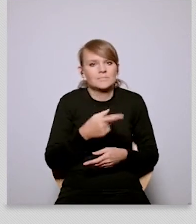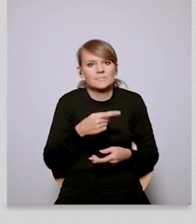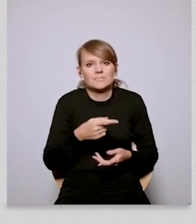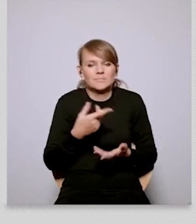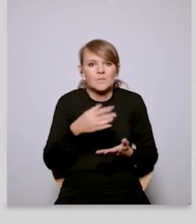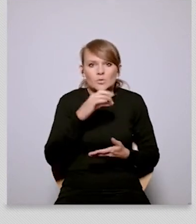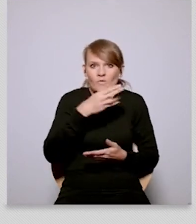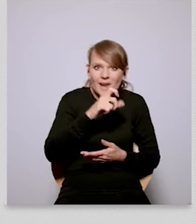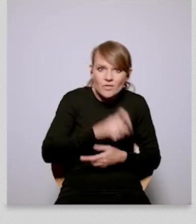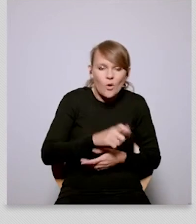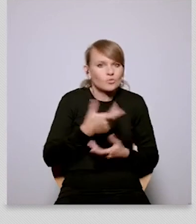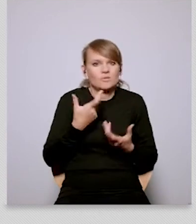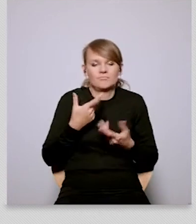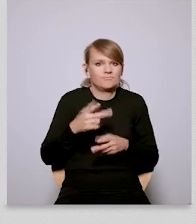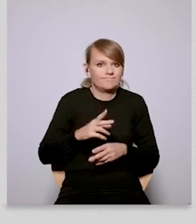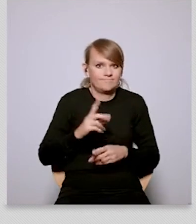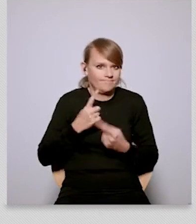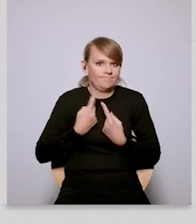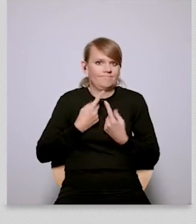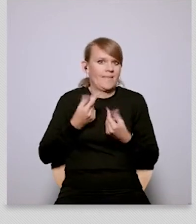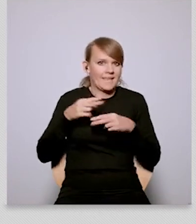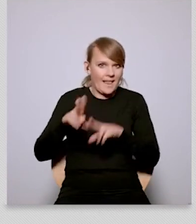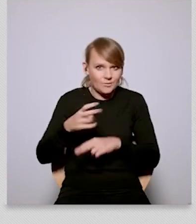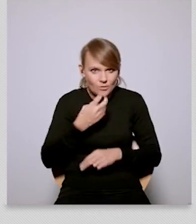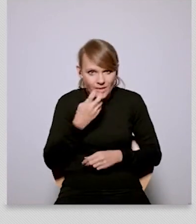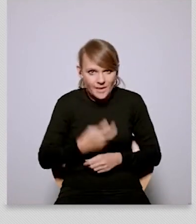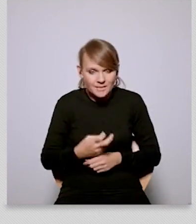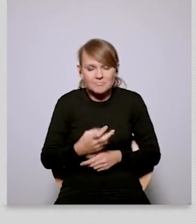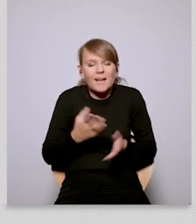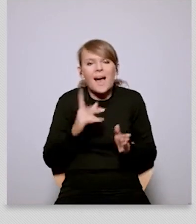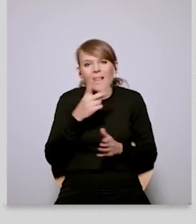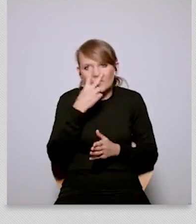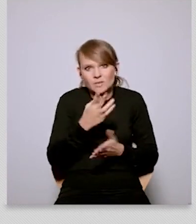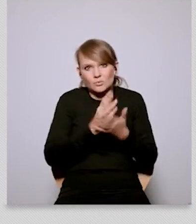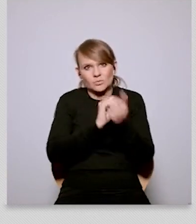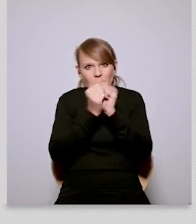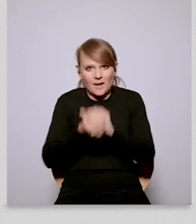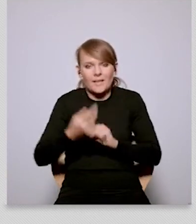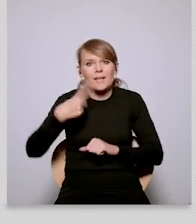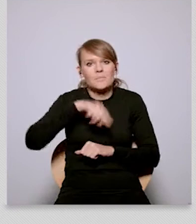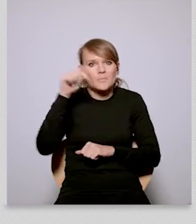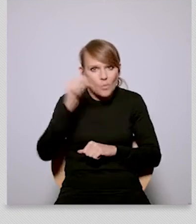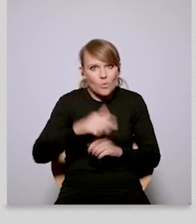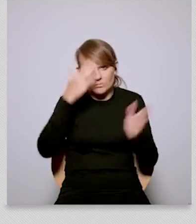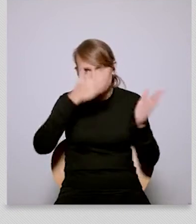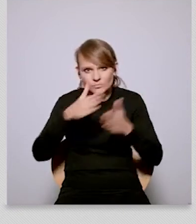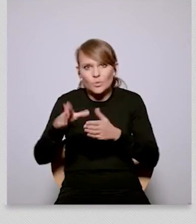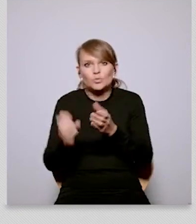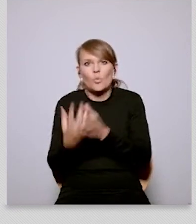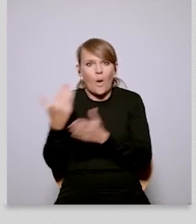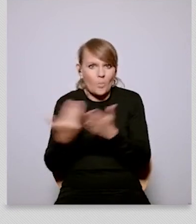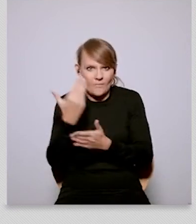zmieniło to jest to że jakby jeżeli nie zaczniemy się transformować w stronę źródeł odnawialnych to nasza